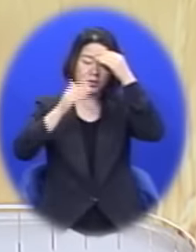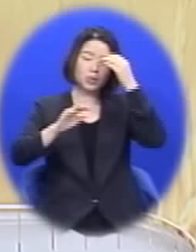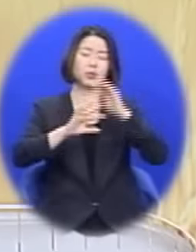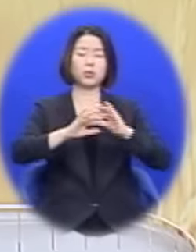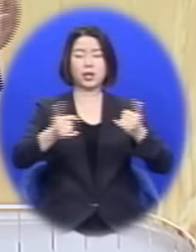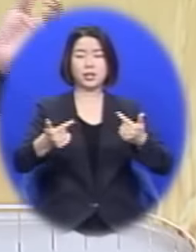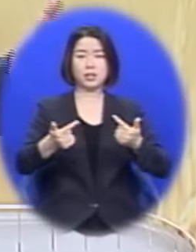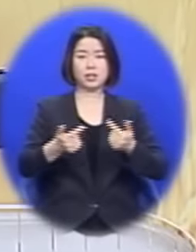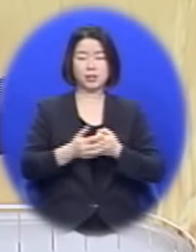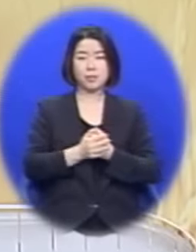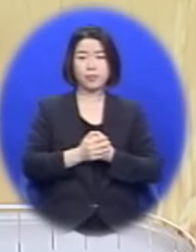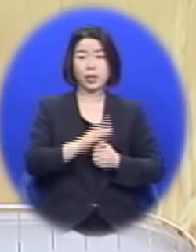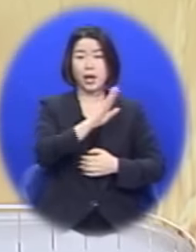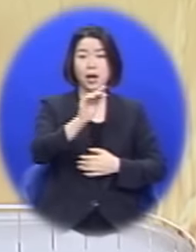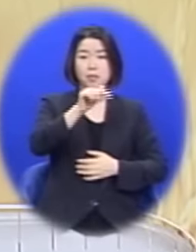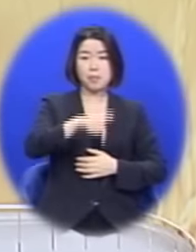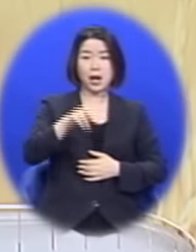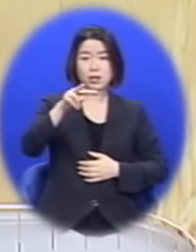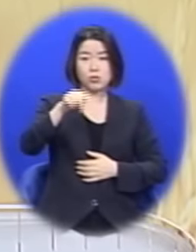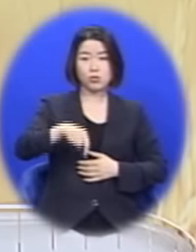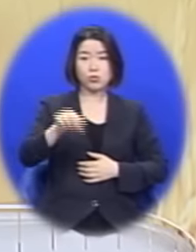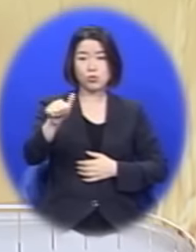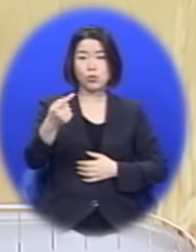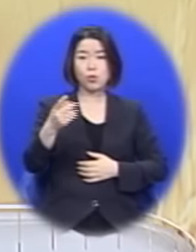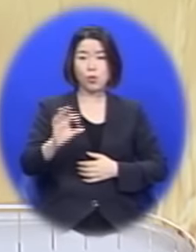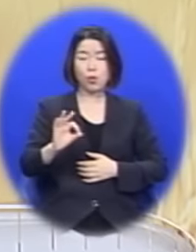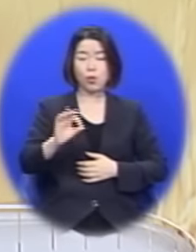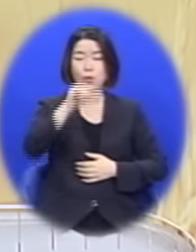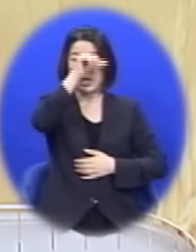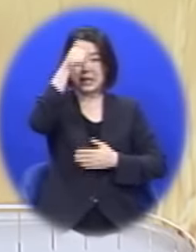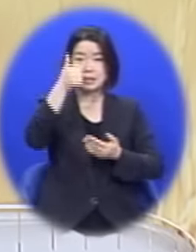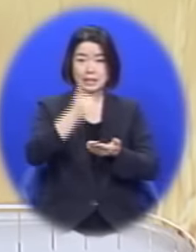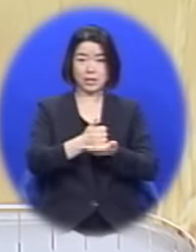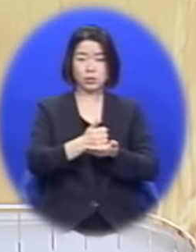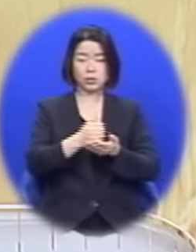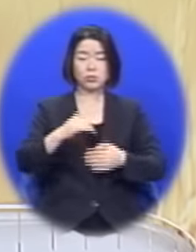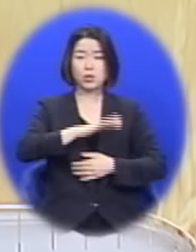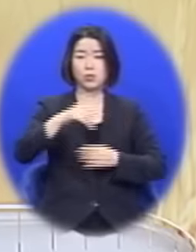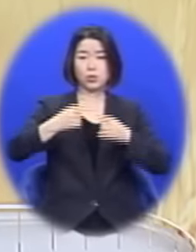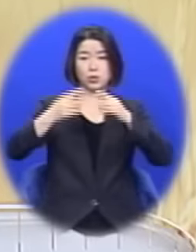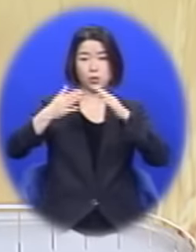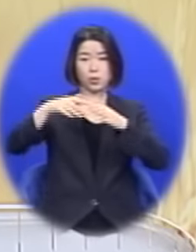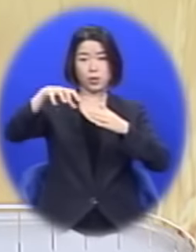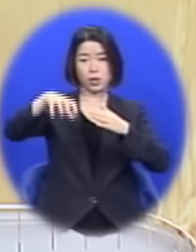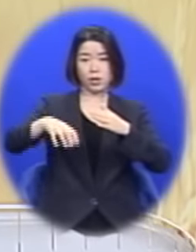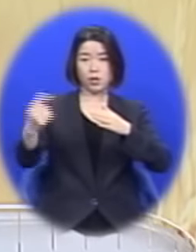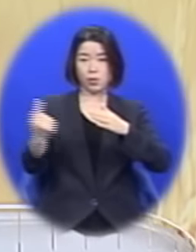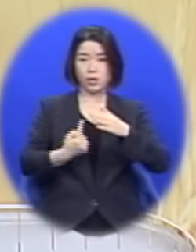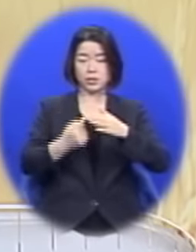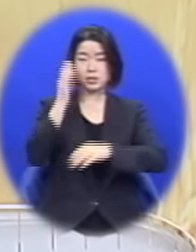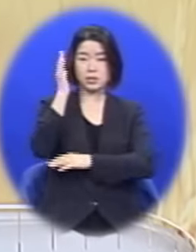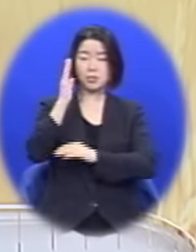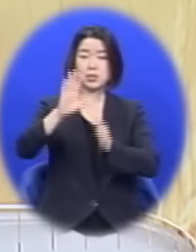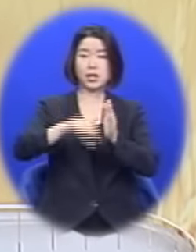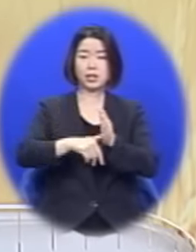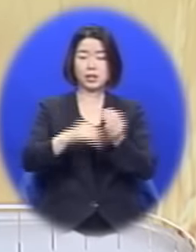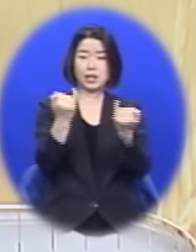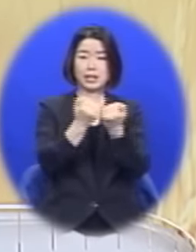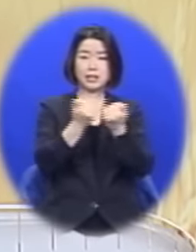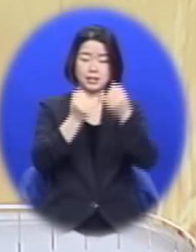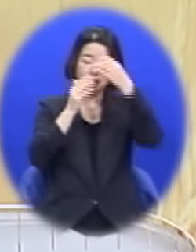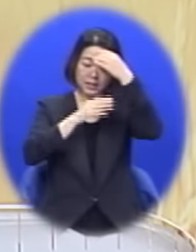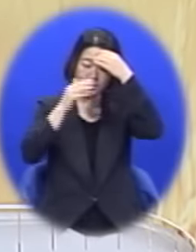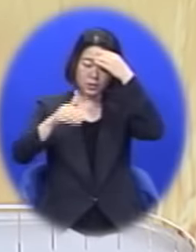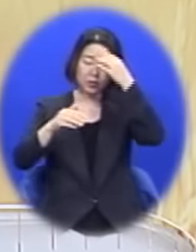박수홍 장로님, 가정사역 하시는 박수홍 장로님이 우리 교회에서 세미나 하실 때 우리 여성도님들에게 그렇게